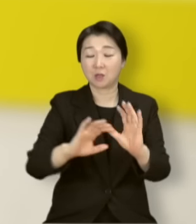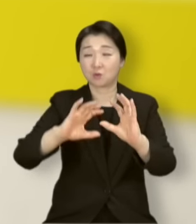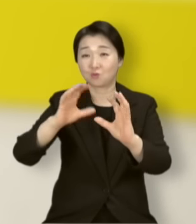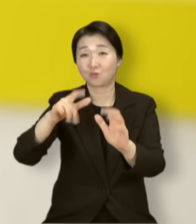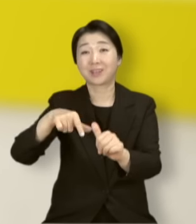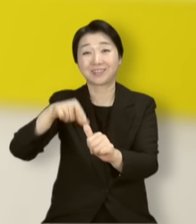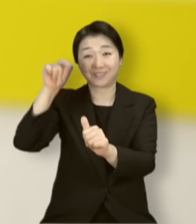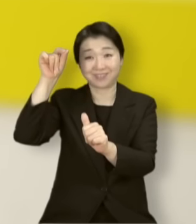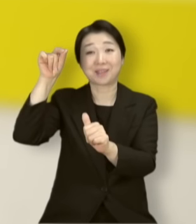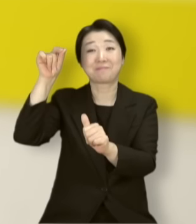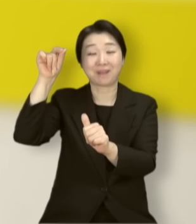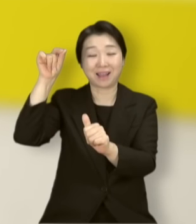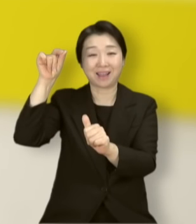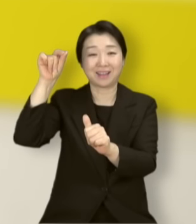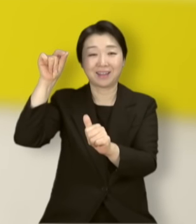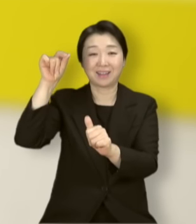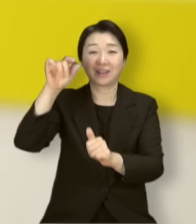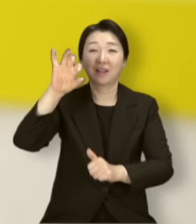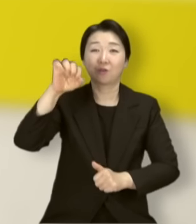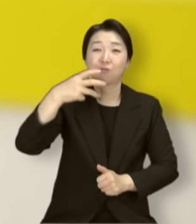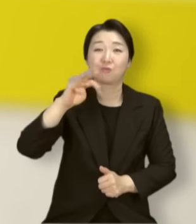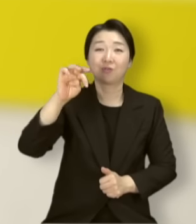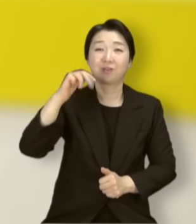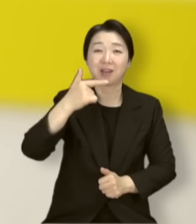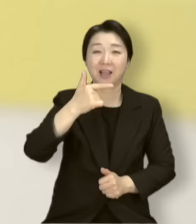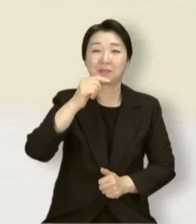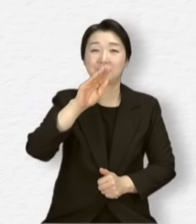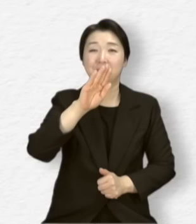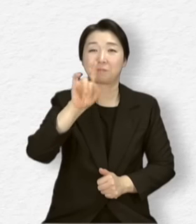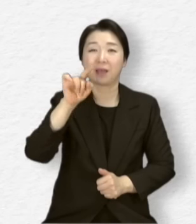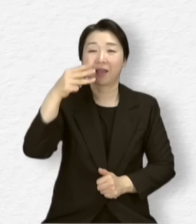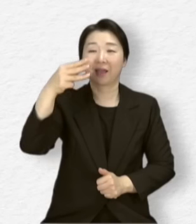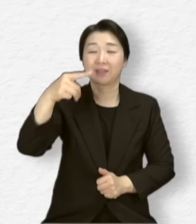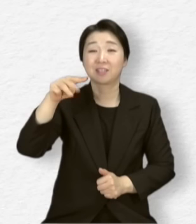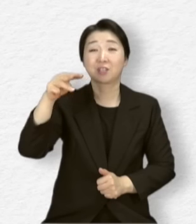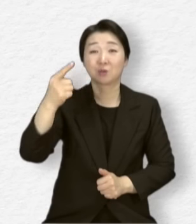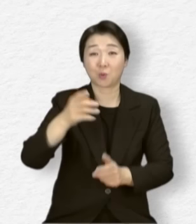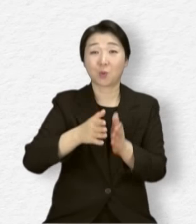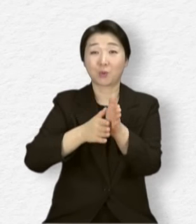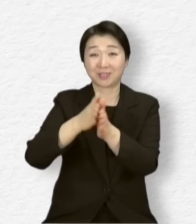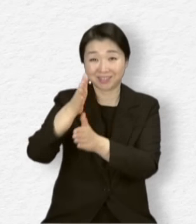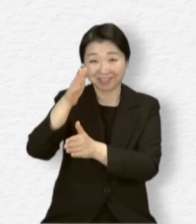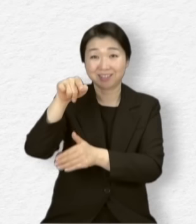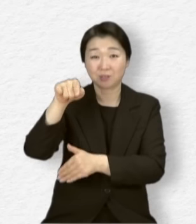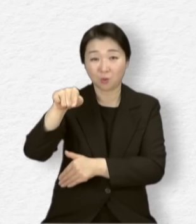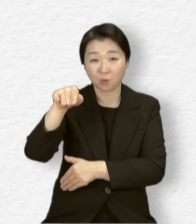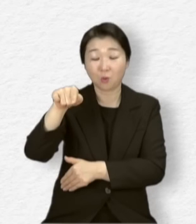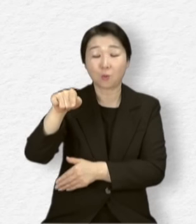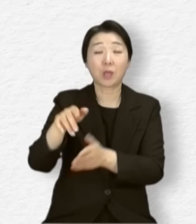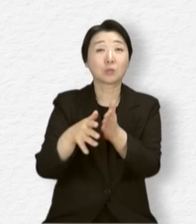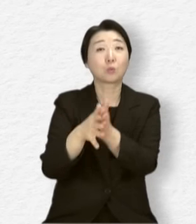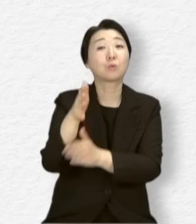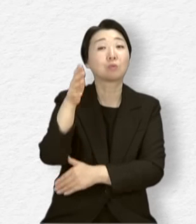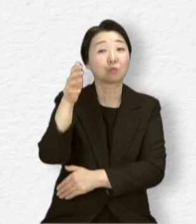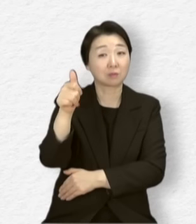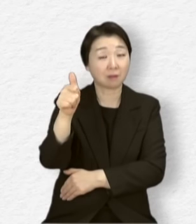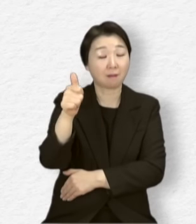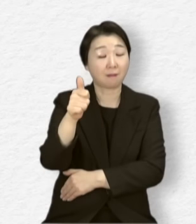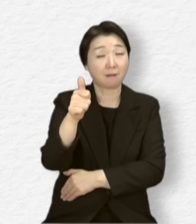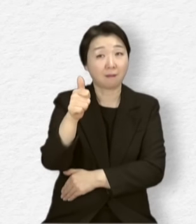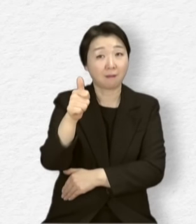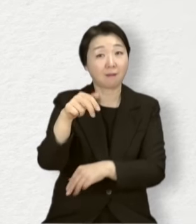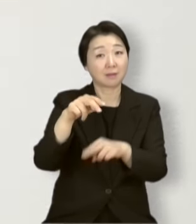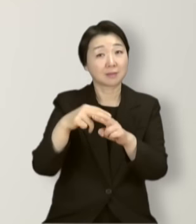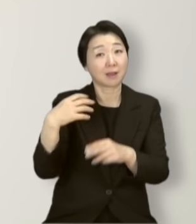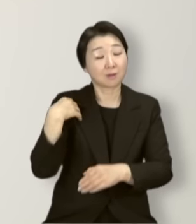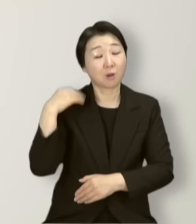네. 울란바토르시의 우리로 따지면 도시국장이네요. 아, 그래, 아주 큰 자리인데요. 그렇죠. 미래 도시 계획을